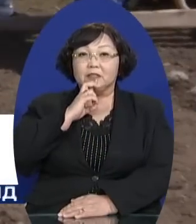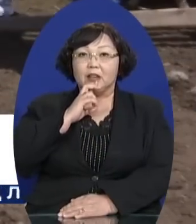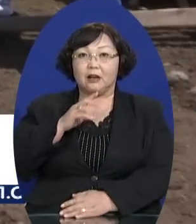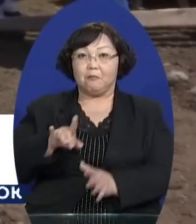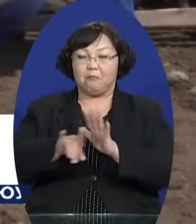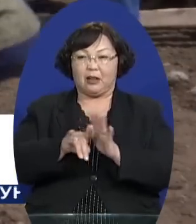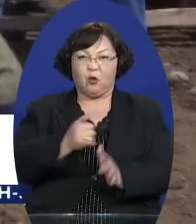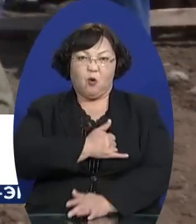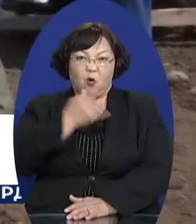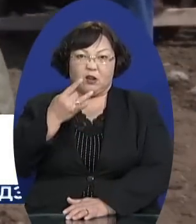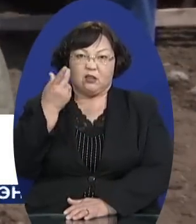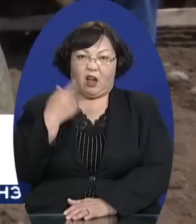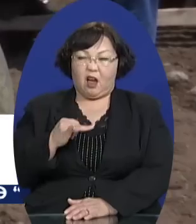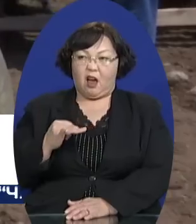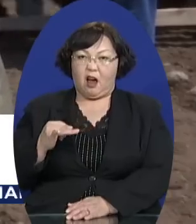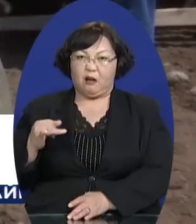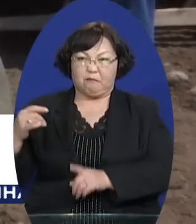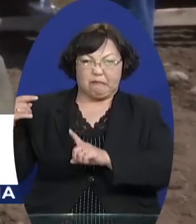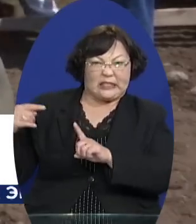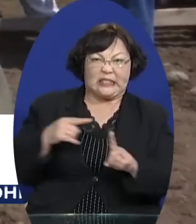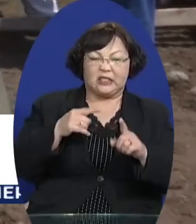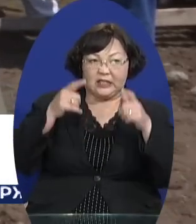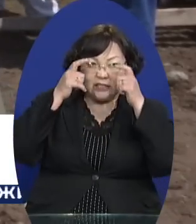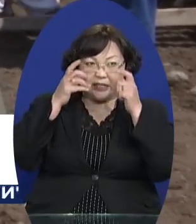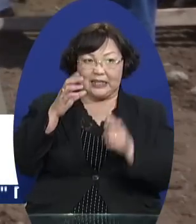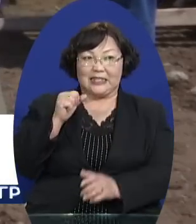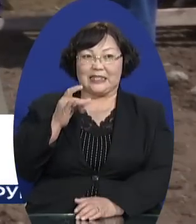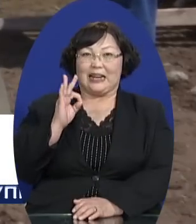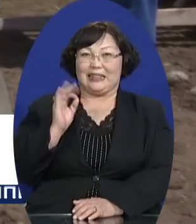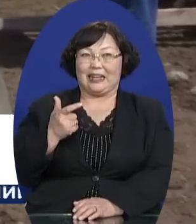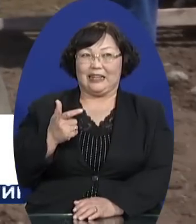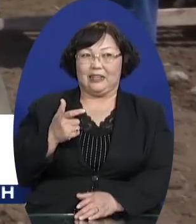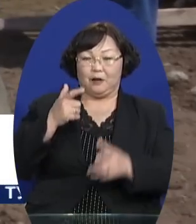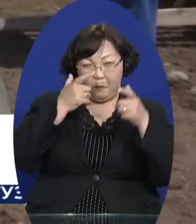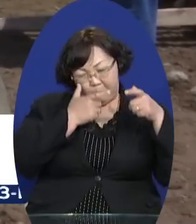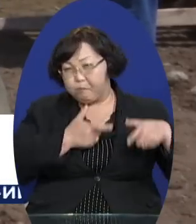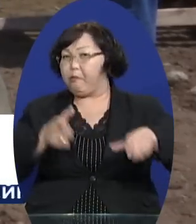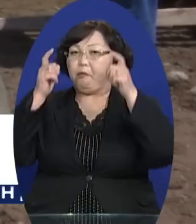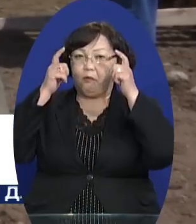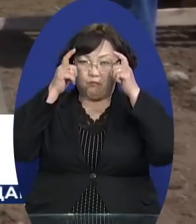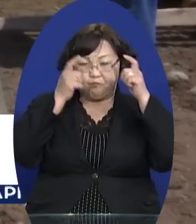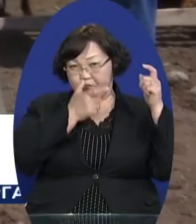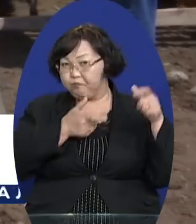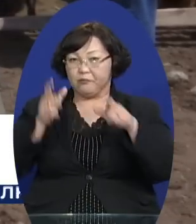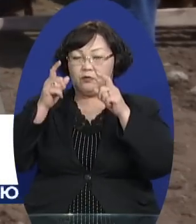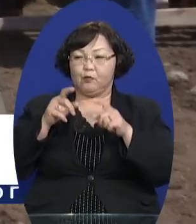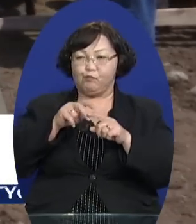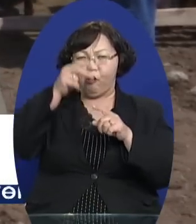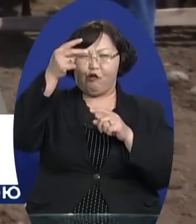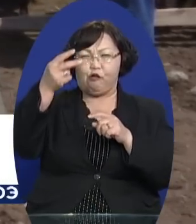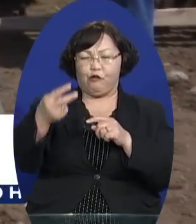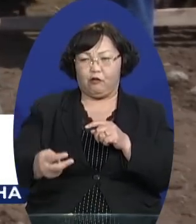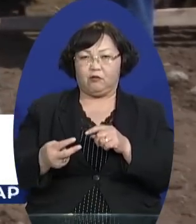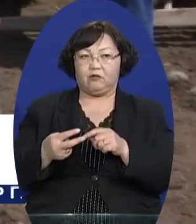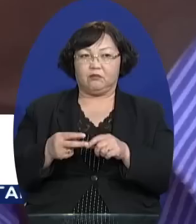тэгэл дуусаа байхгүй юу. Одоо би нэр сарлаг марлаг тарих гал би 2-3 удаа ингээд хашаатаа савуулаад унжээсэн. Тэгээ хэрвээ эрсдэл гараад яхах юм